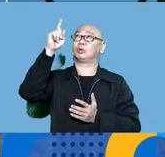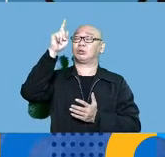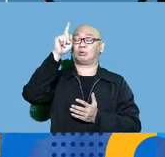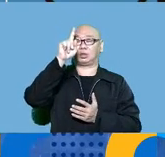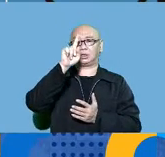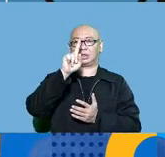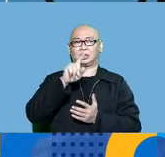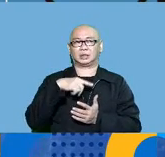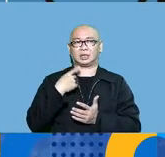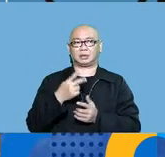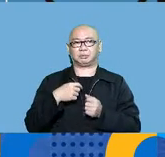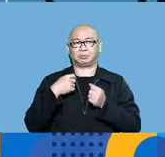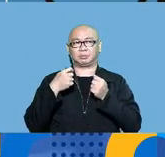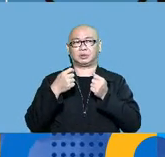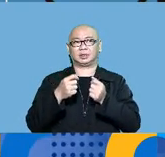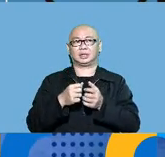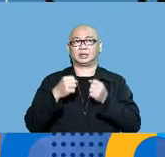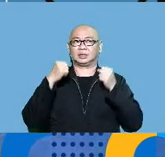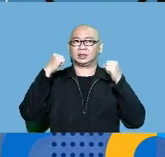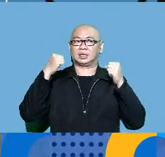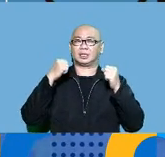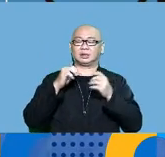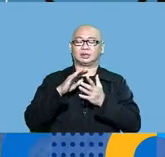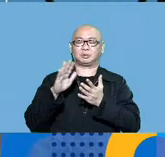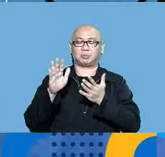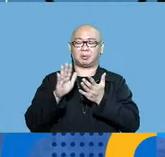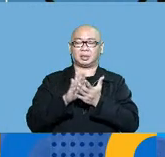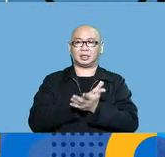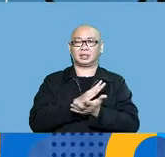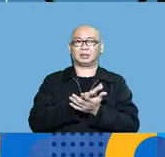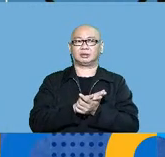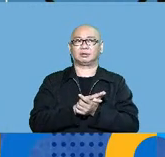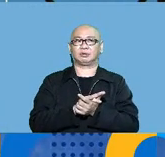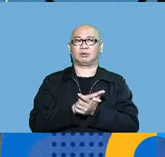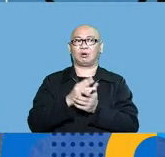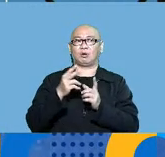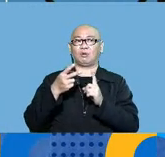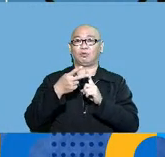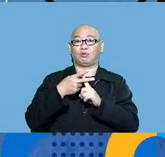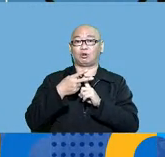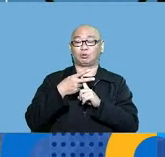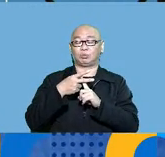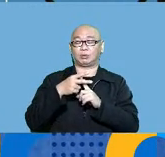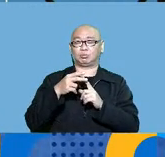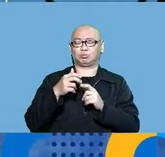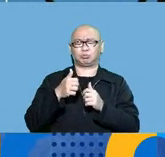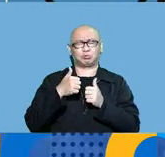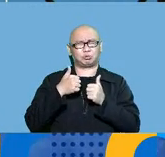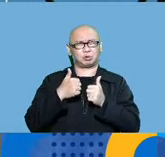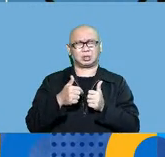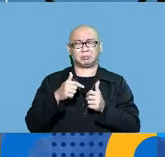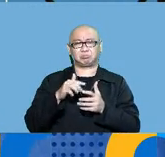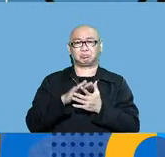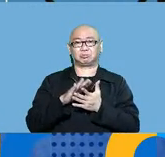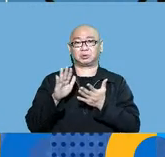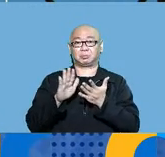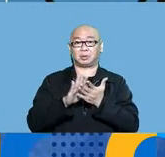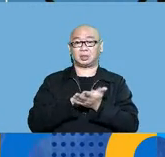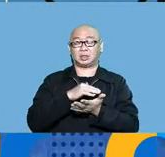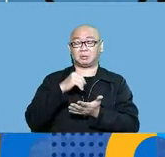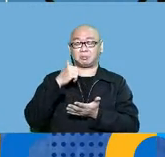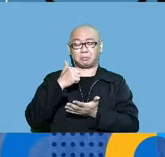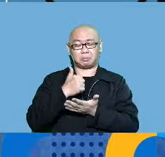perkenannya kita diberikan kesehatan, kesempatan pada forum yang sangat mulia ini. Pada kesempatan yang baik